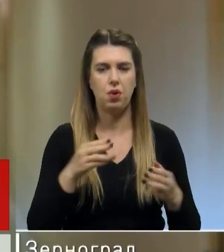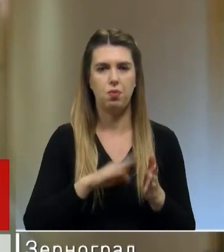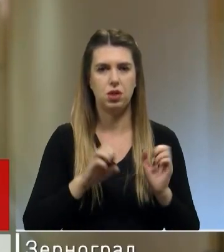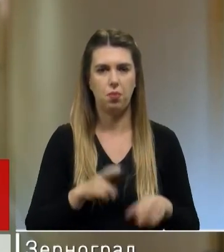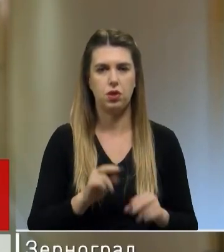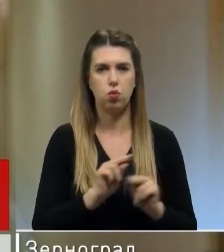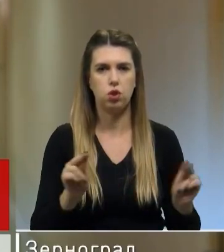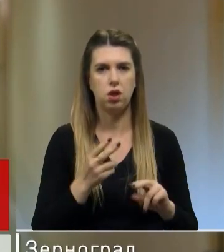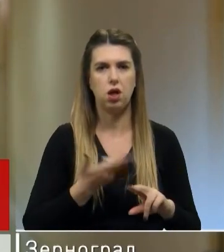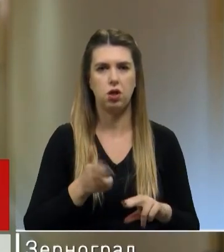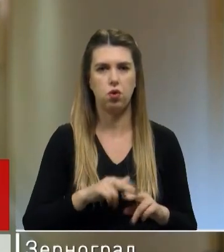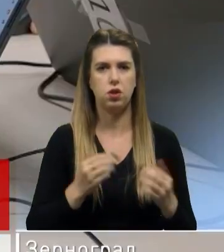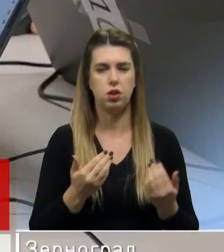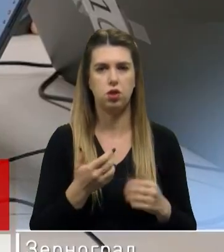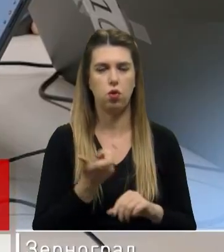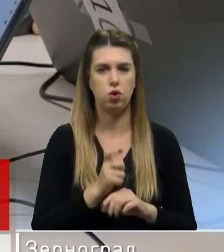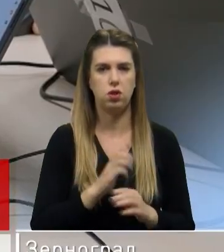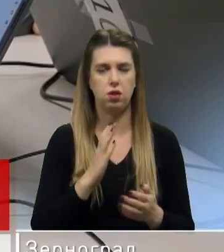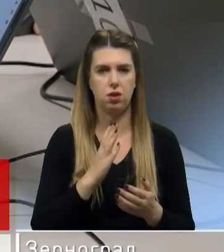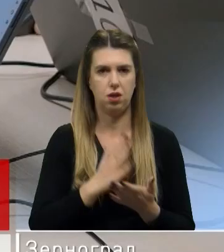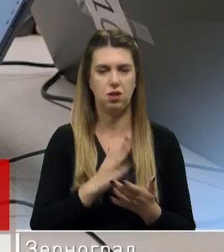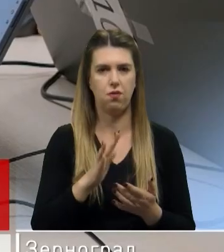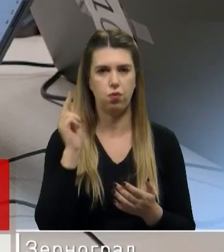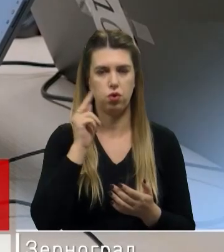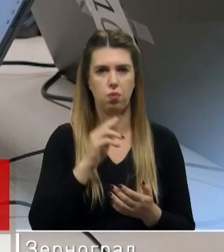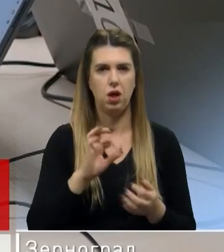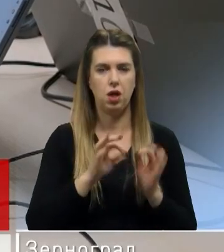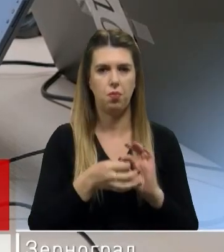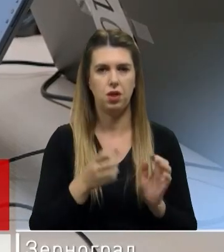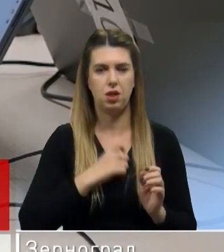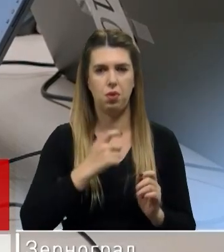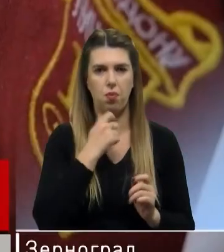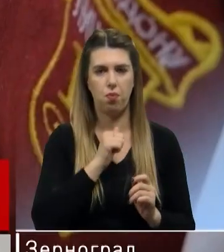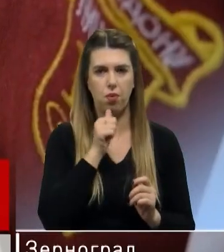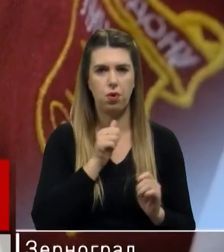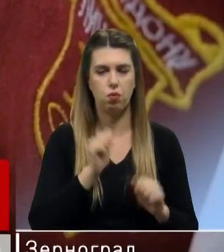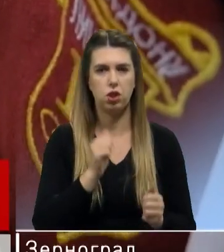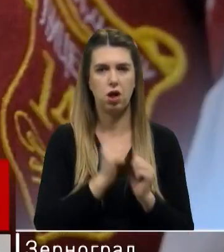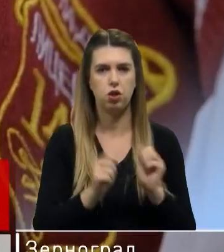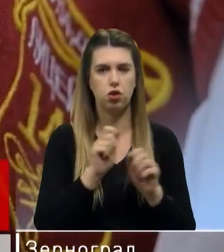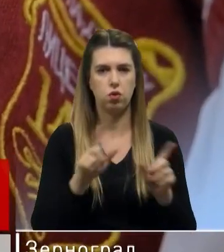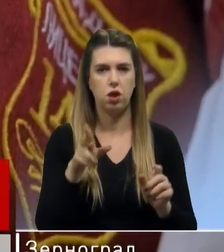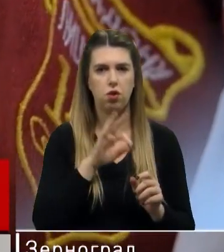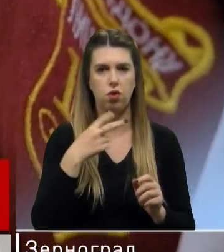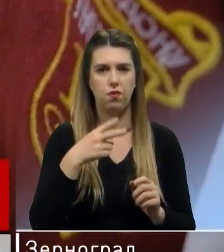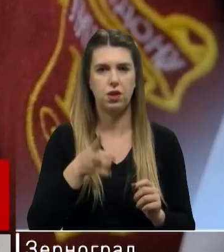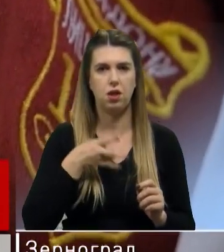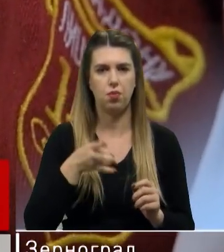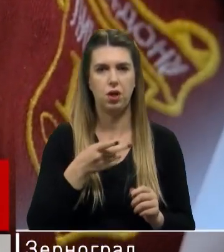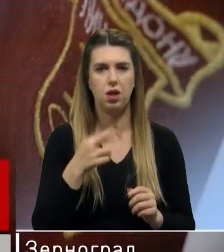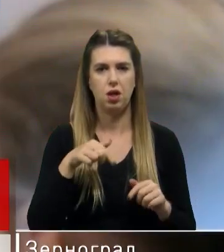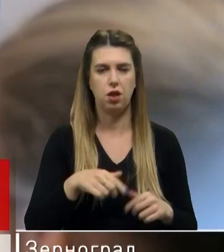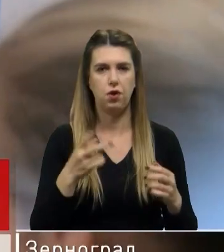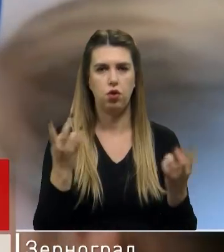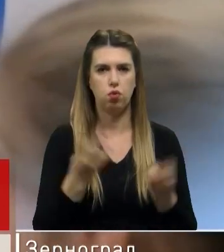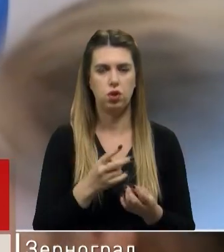безопасности, которые сейчас существуют. Попробовать свои силы в олимпиаде «Безопасные дороги» может каждый школьник до 20 ноября. Для этого